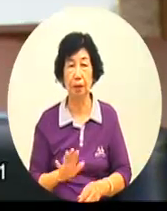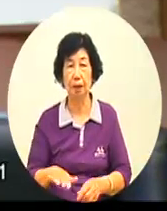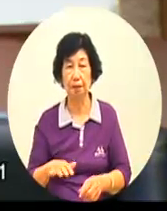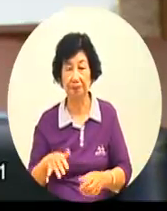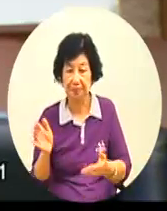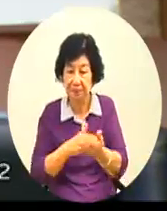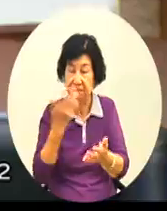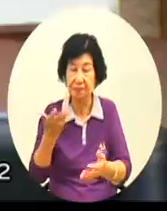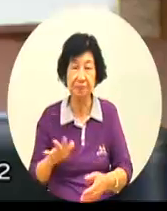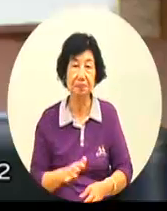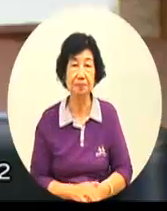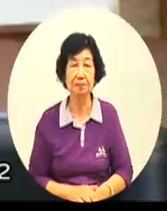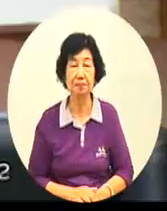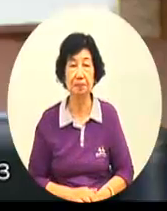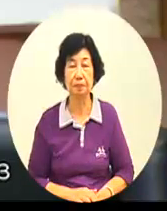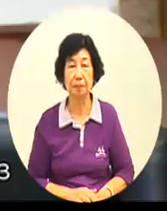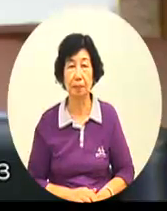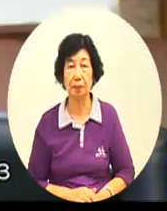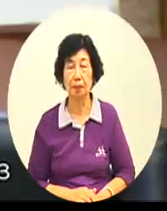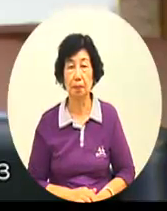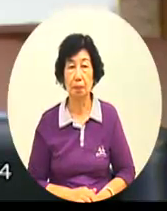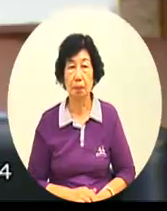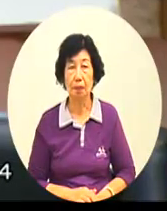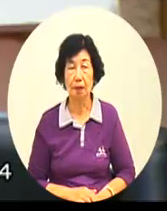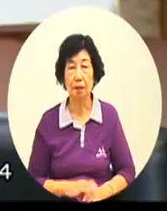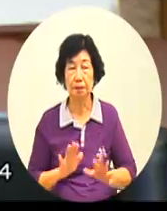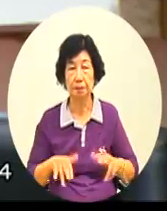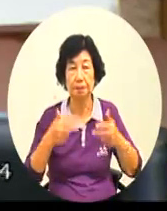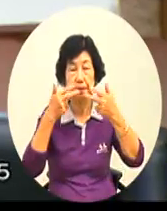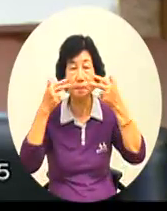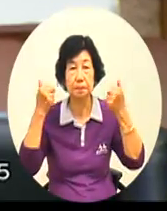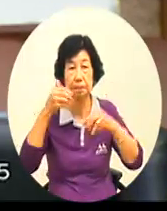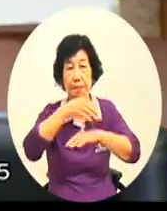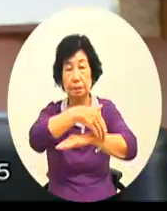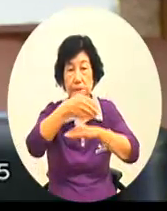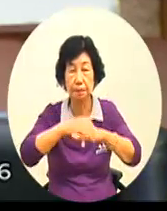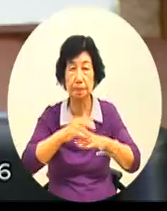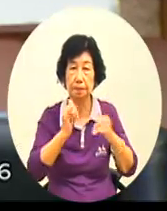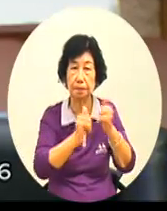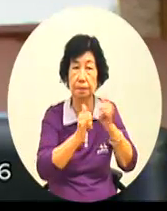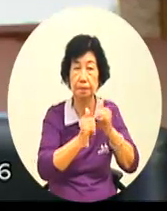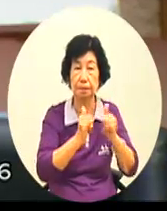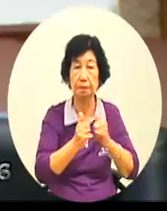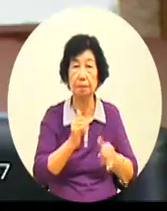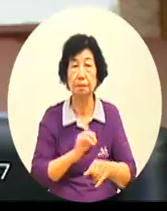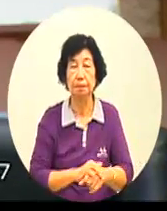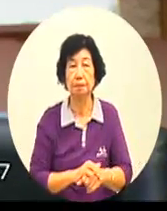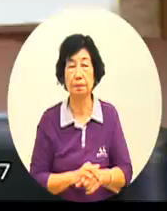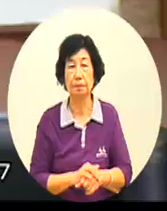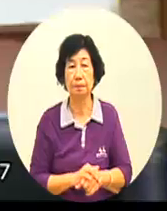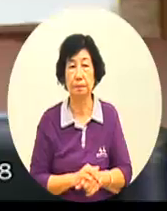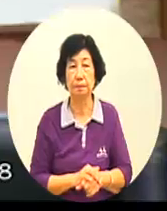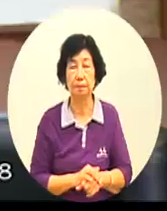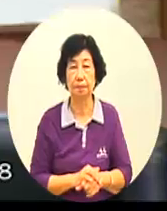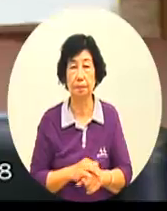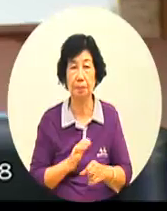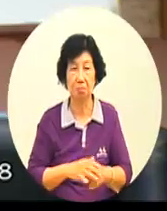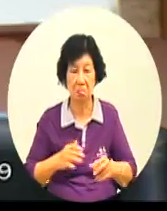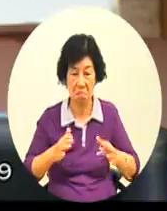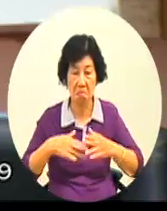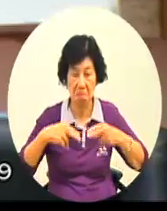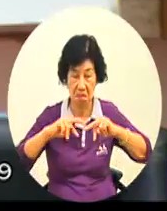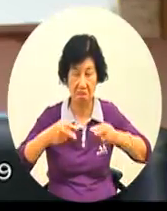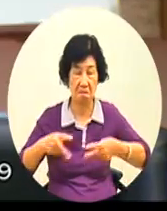这个就是我们必须在原乡的乡亲要有改革的决